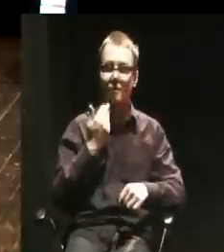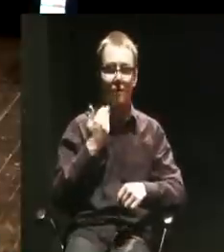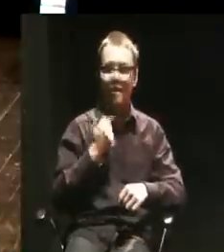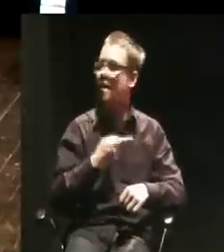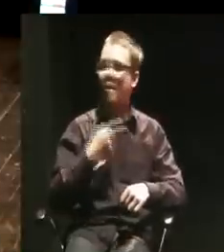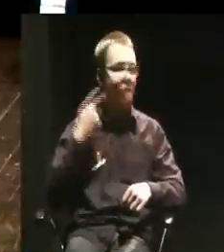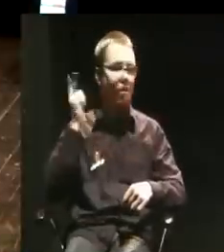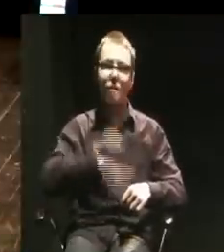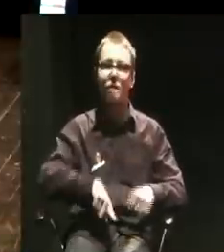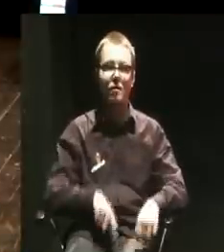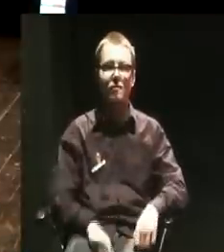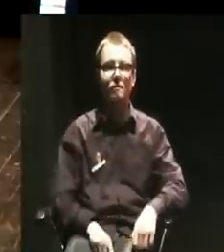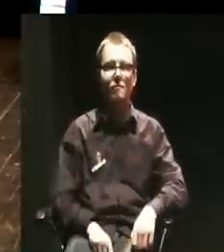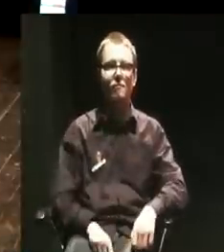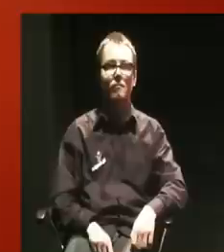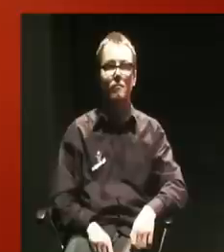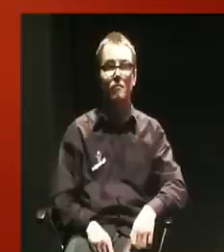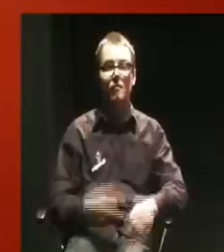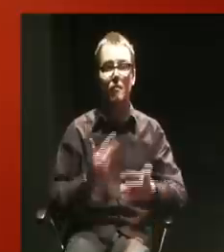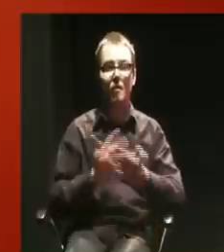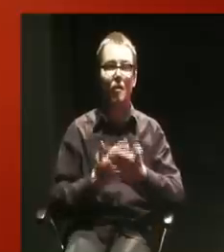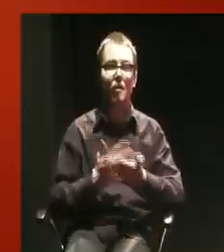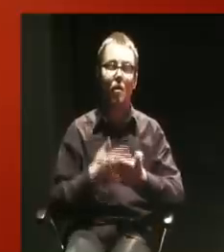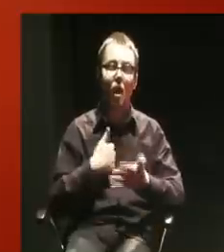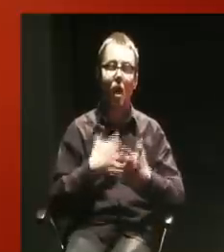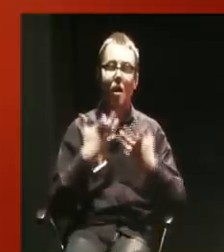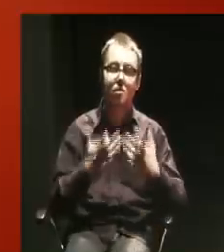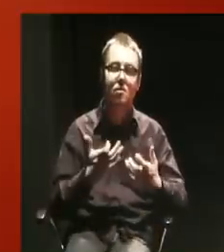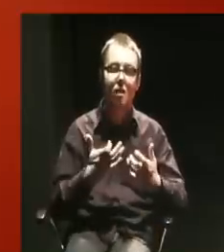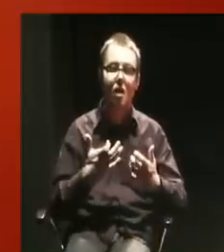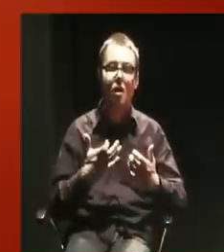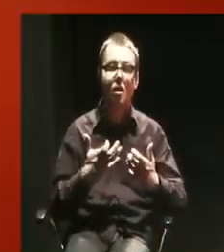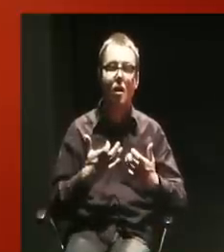Dlatego chciałbym, żebyśmy